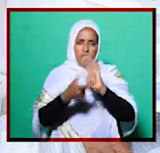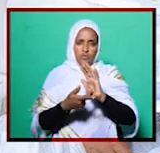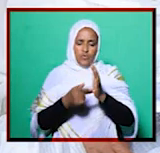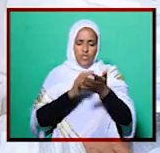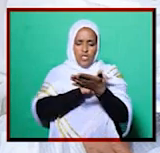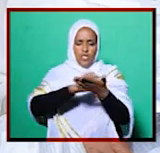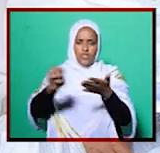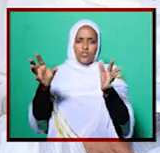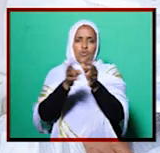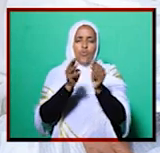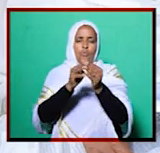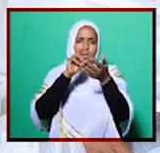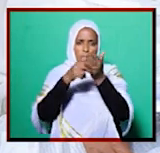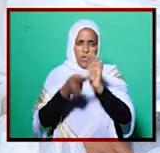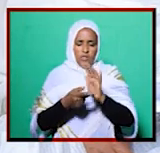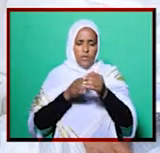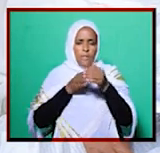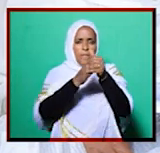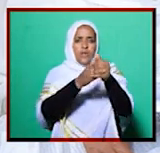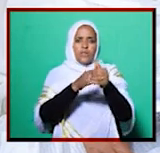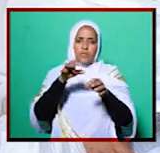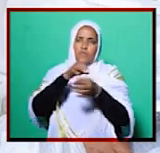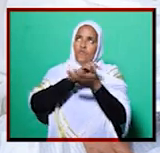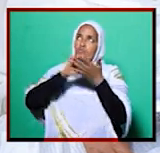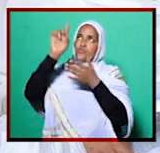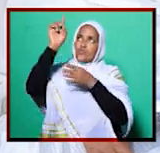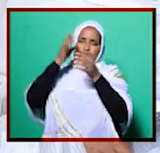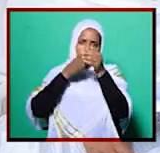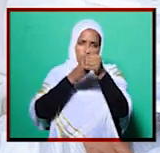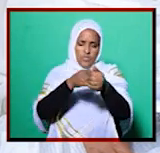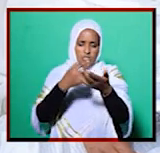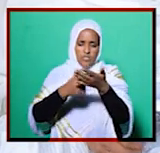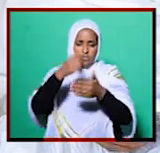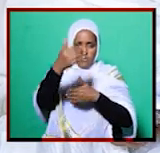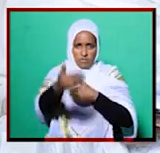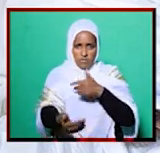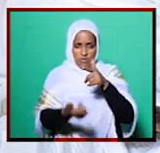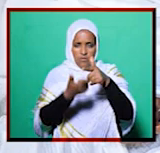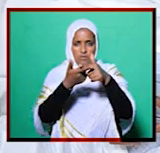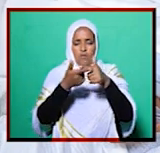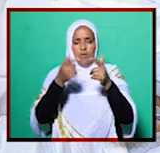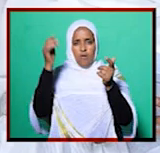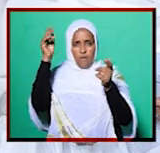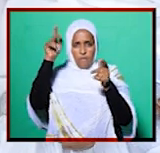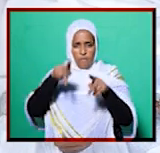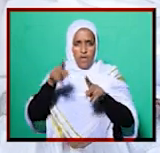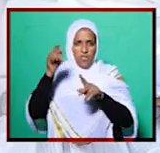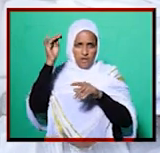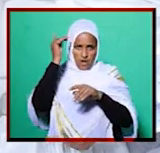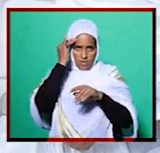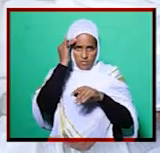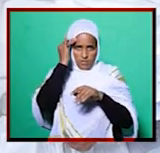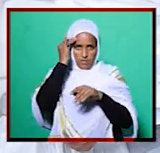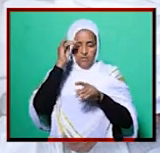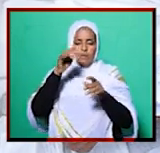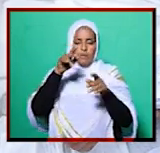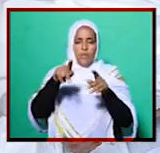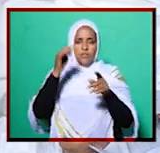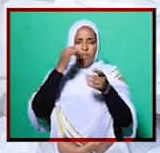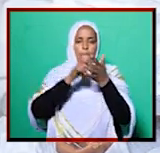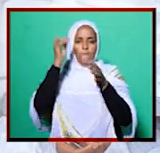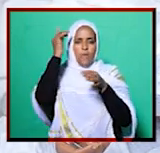ማለት ነው። የተቀደሰ ጉባኤ ማለት ነው። መሪው ደግሞ መንፈስ ቅዱስ ነው። ከመንፈስ ቅዱስ ቀጥሎ ያለ ፓትርያርኩ ነው። ከፓትርያርኩ ያለ